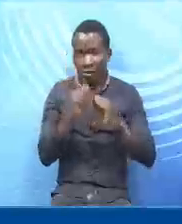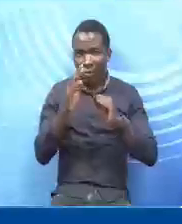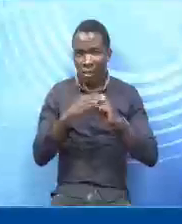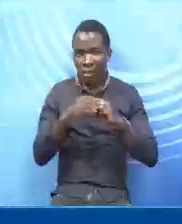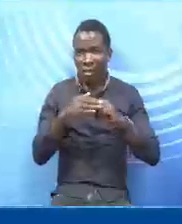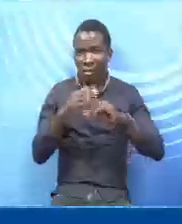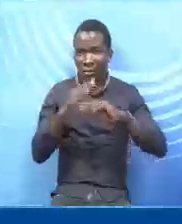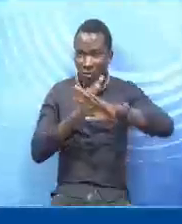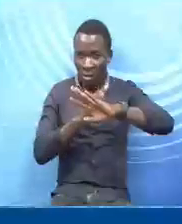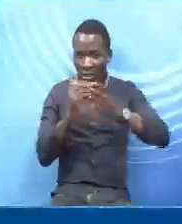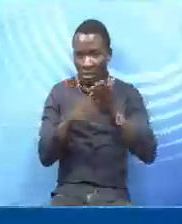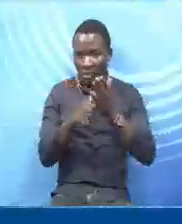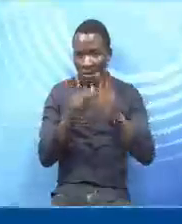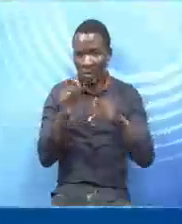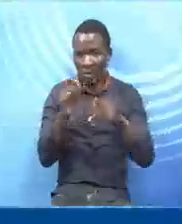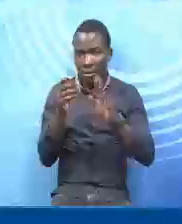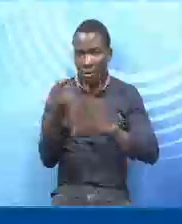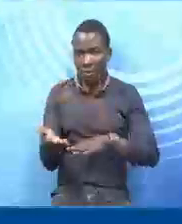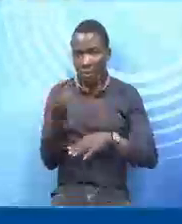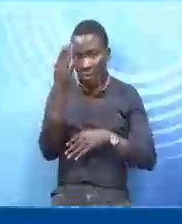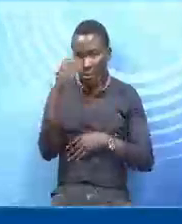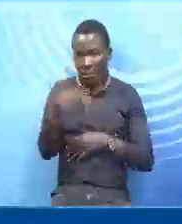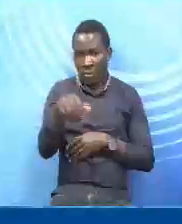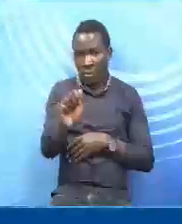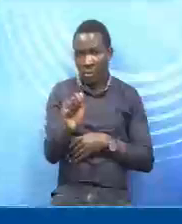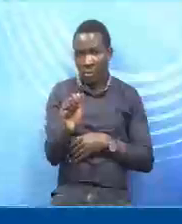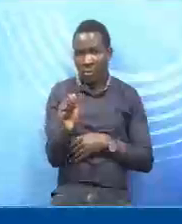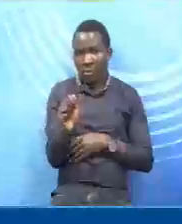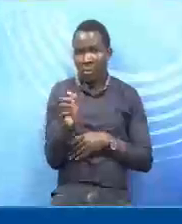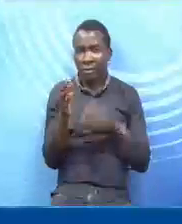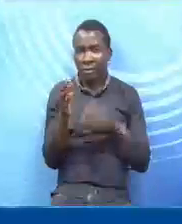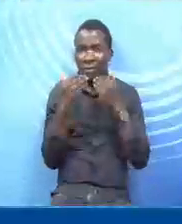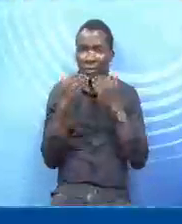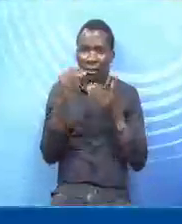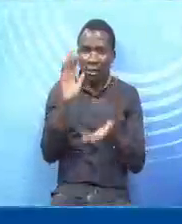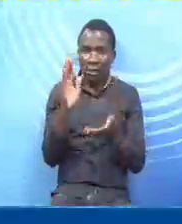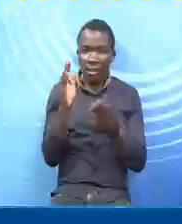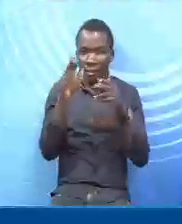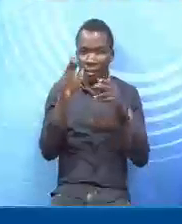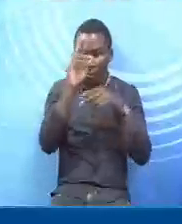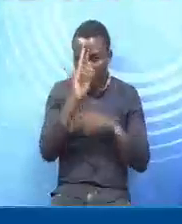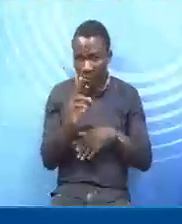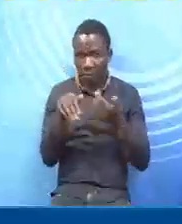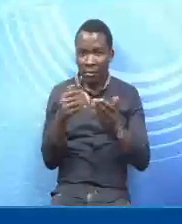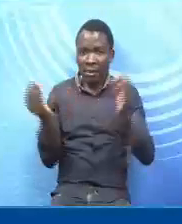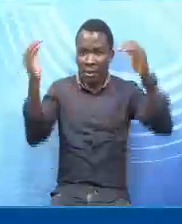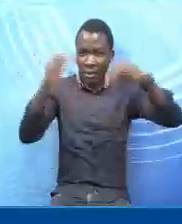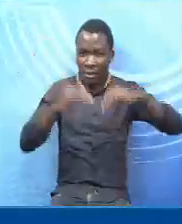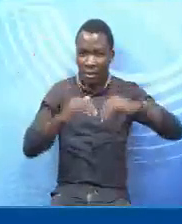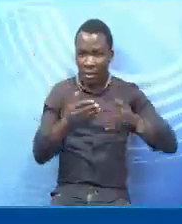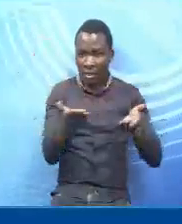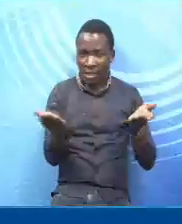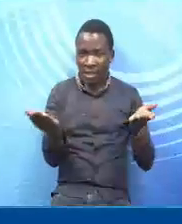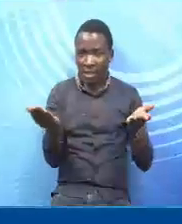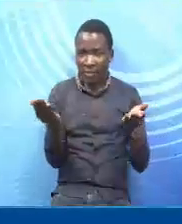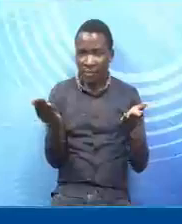no guhashya ikibazo cy'abahitanwa nacyo. Ndagira ngo mbashimire cyane kandi kuba mwese muteraniye hano. Mbanze